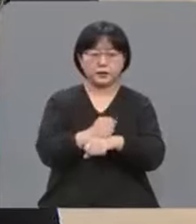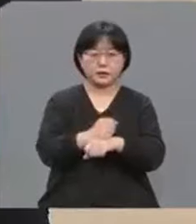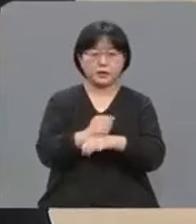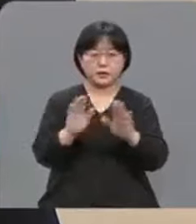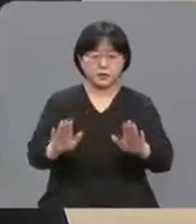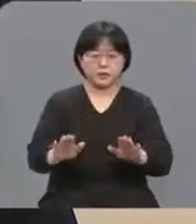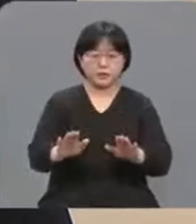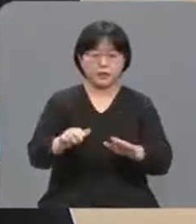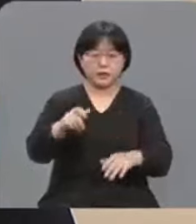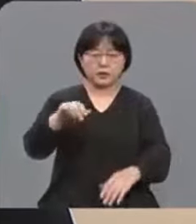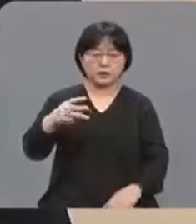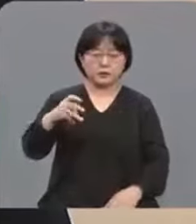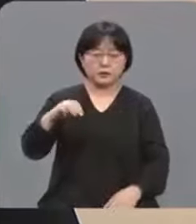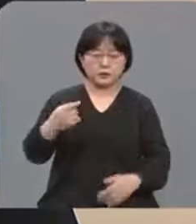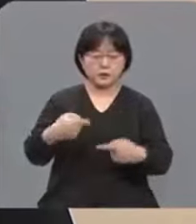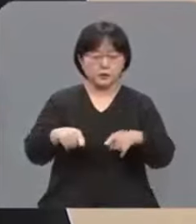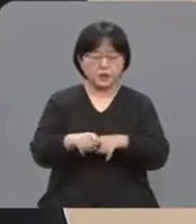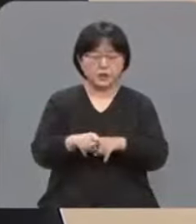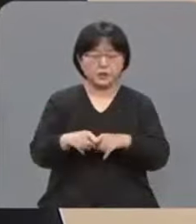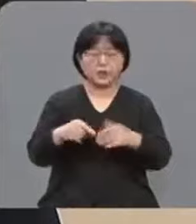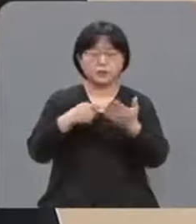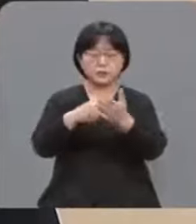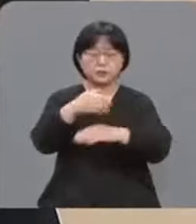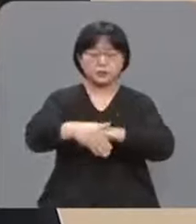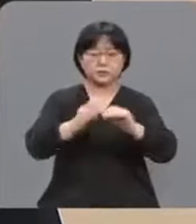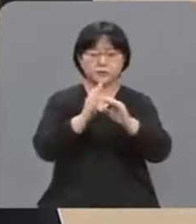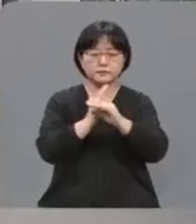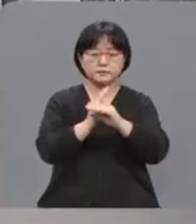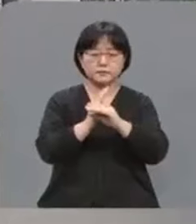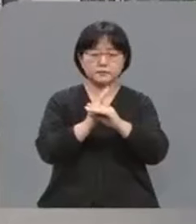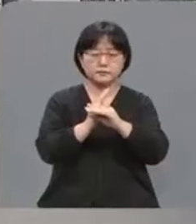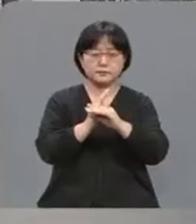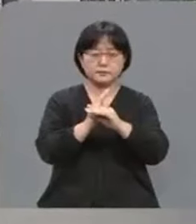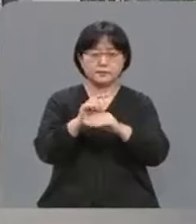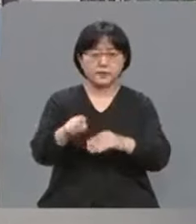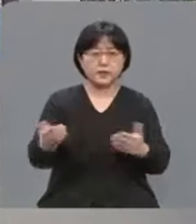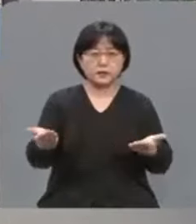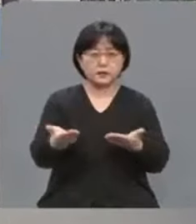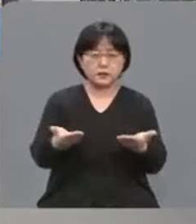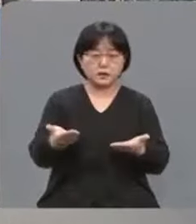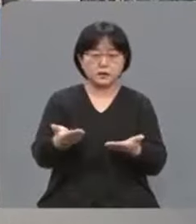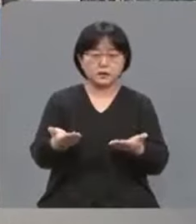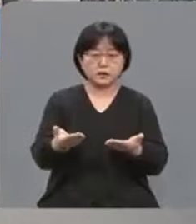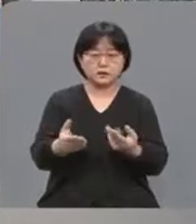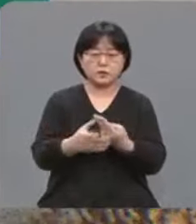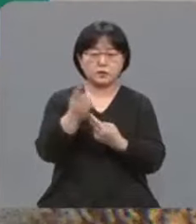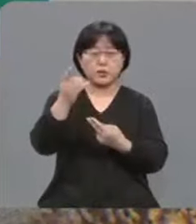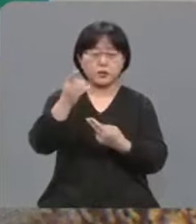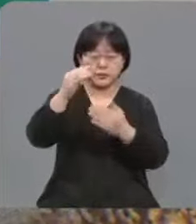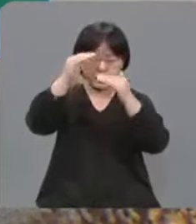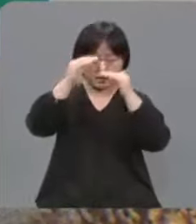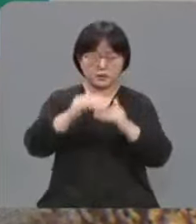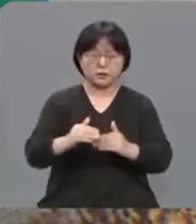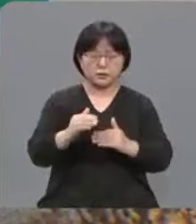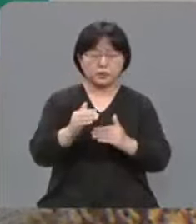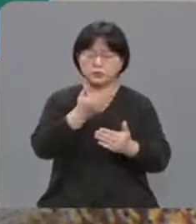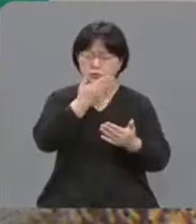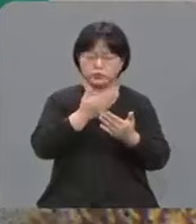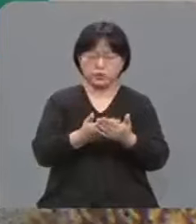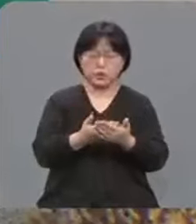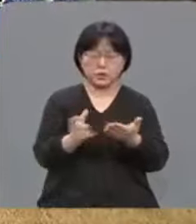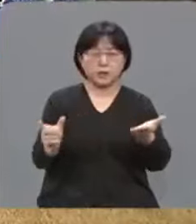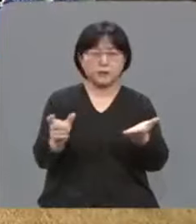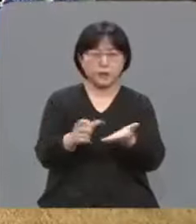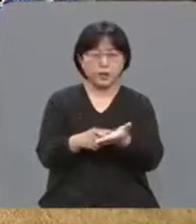이번 글로컬 사업도 공동으로 신청할 예정입니다 글로컬 사업 계획의 도립 대화의 통합 내용이 어 중요한 내용으로